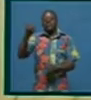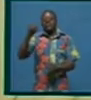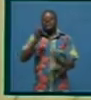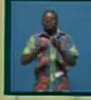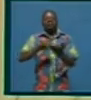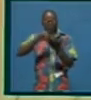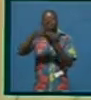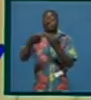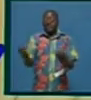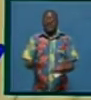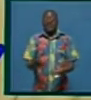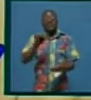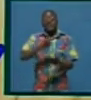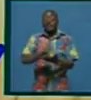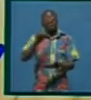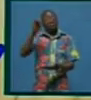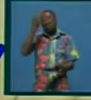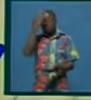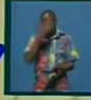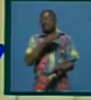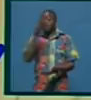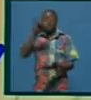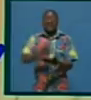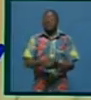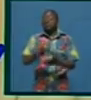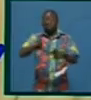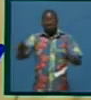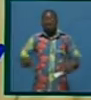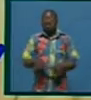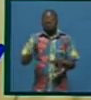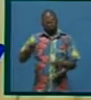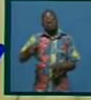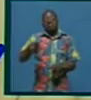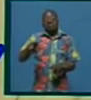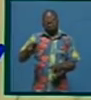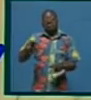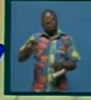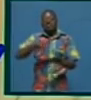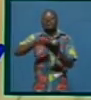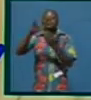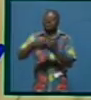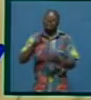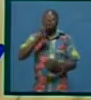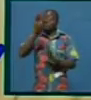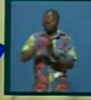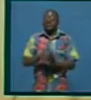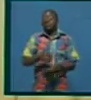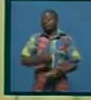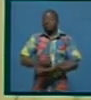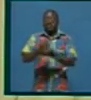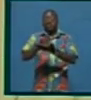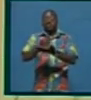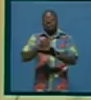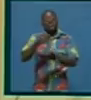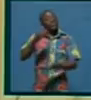ce que les malnutris allaient devenir dans cette localité de Gorom. Bon, le projet nous a vraiment beaucoup appuyés. Et sans l'appui du